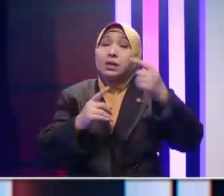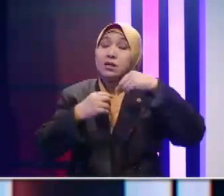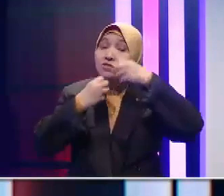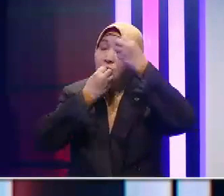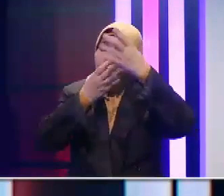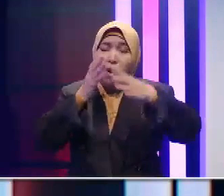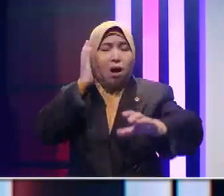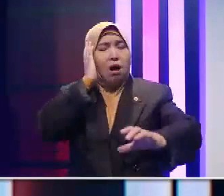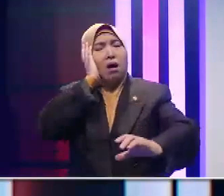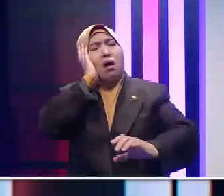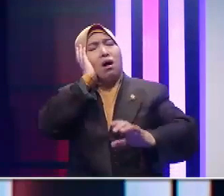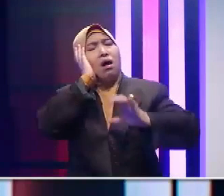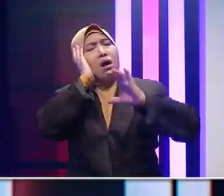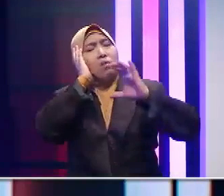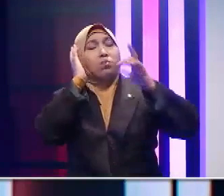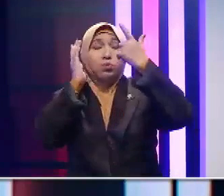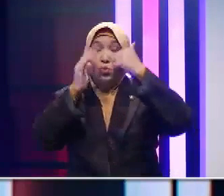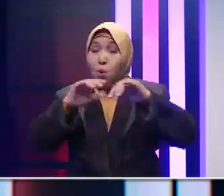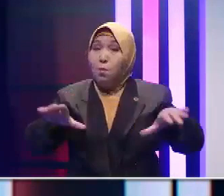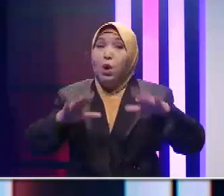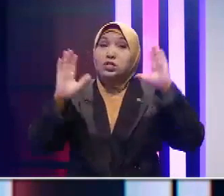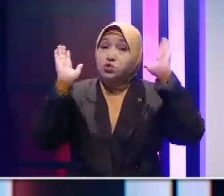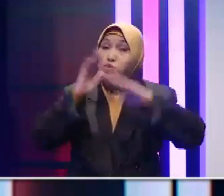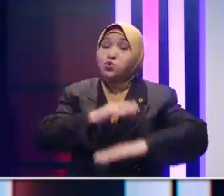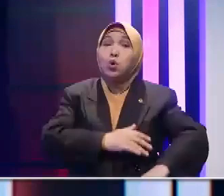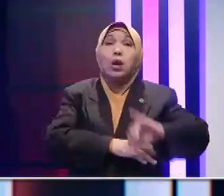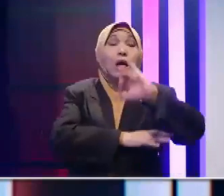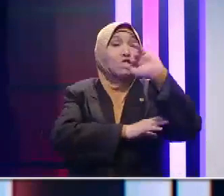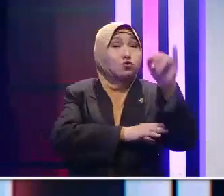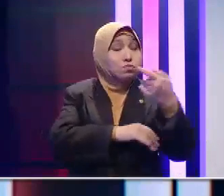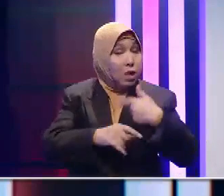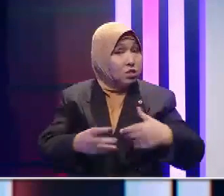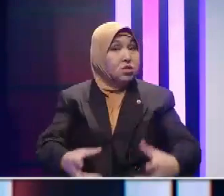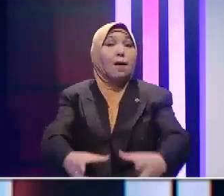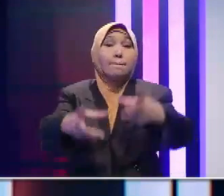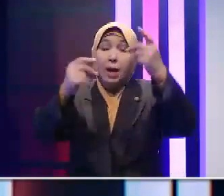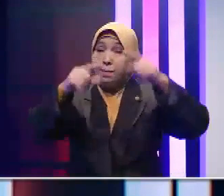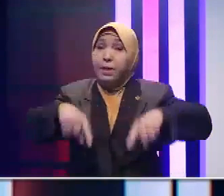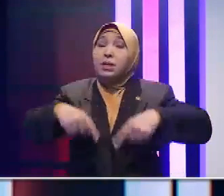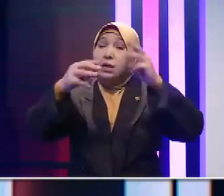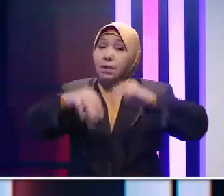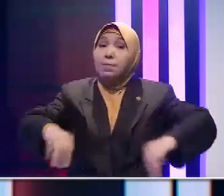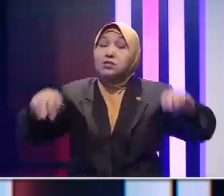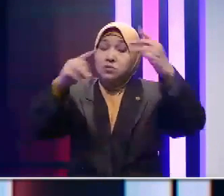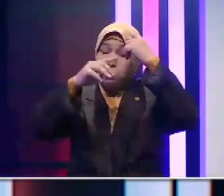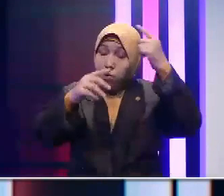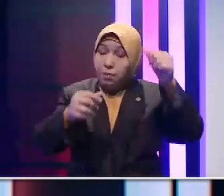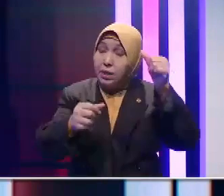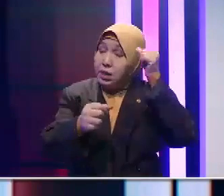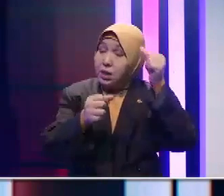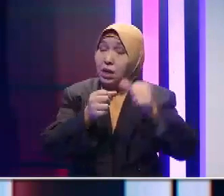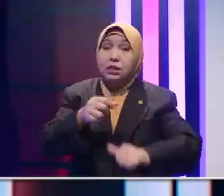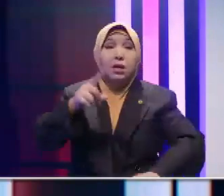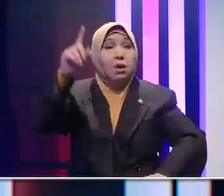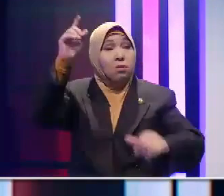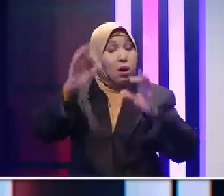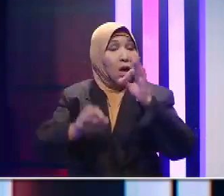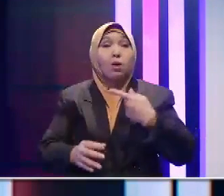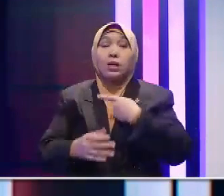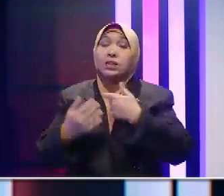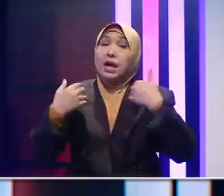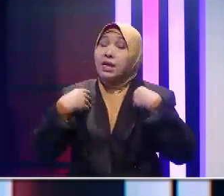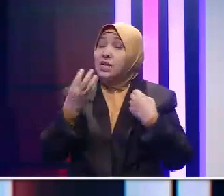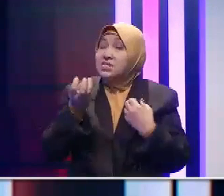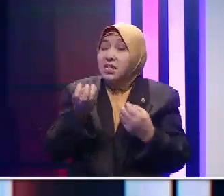azan untuk mengerjakan salat Jumaat, maka segeralah kamu pergi ke masjid untuk mengingati Allah. Jadi kalau kita ada